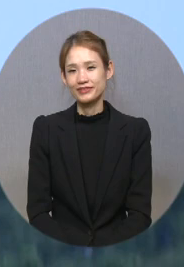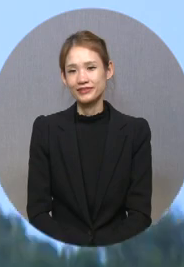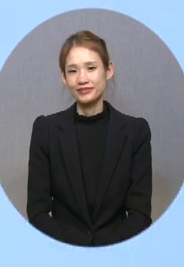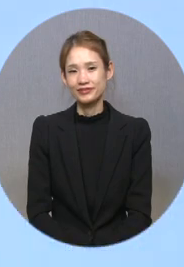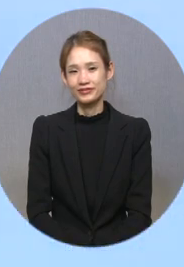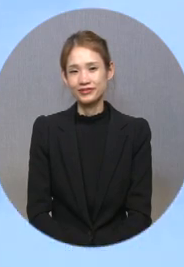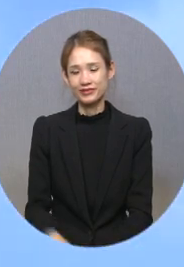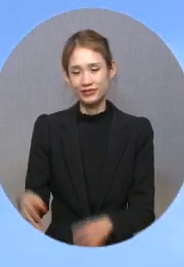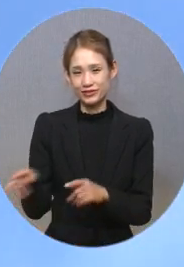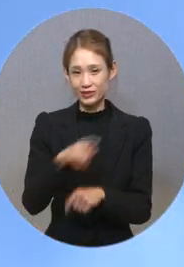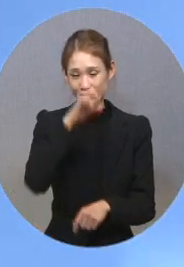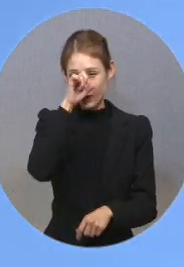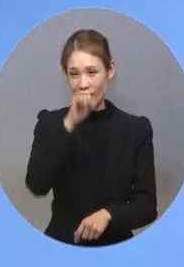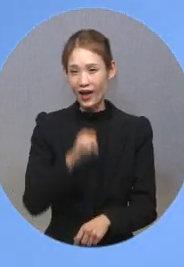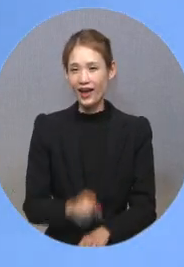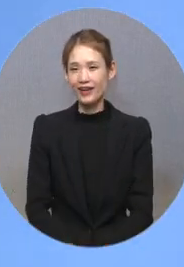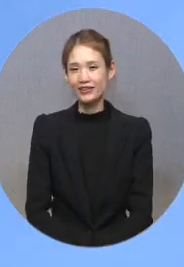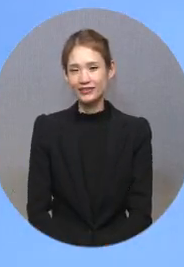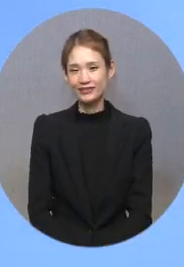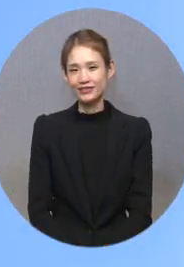굿샷! 굿샷!